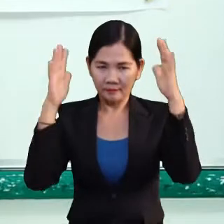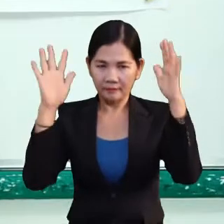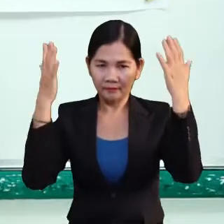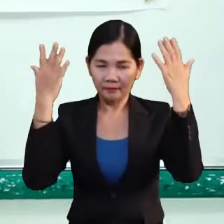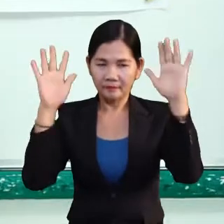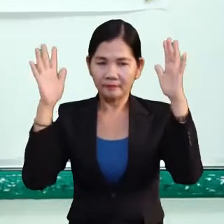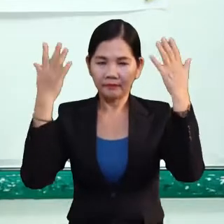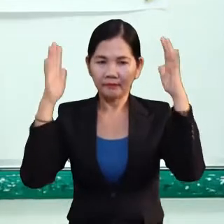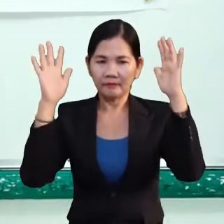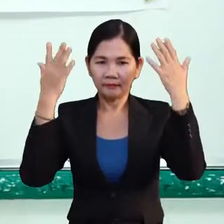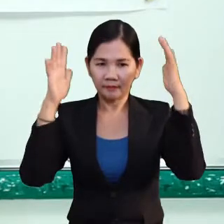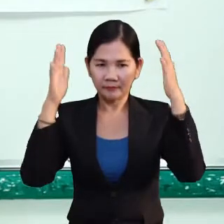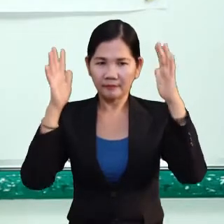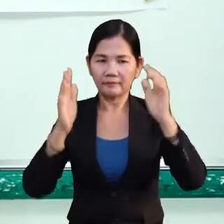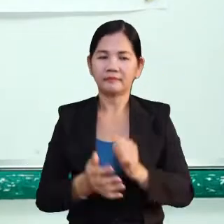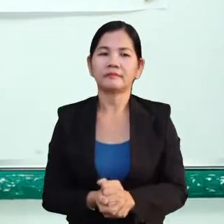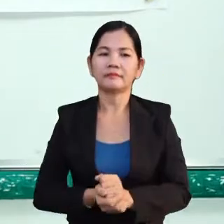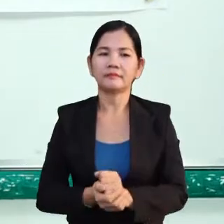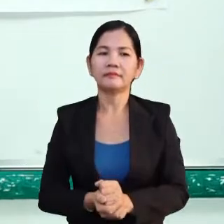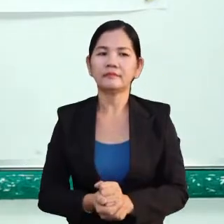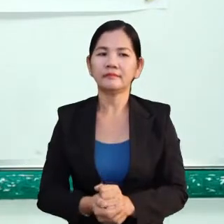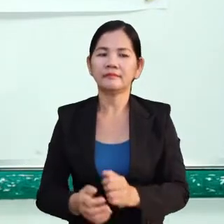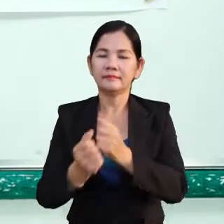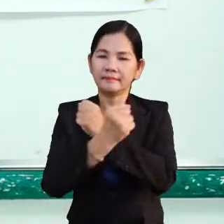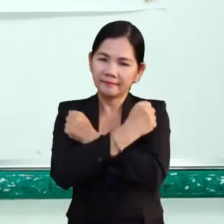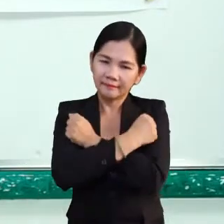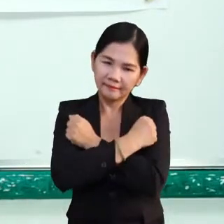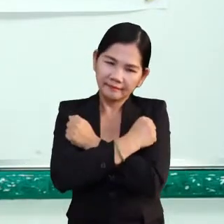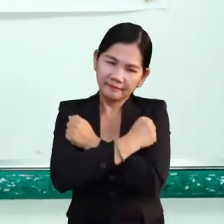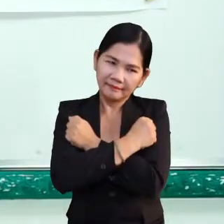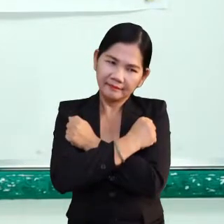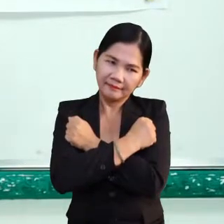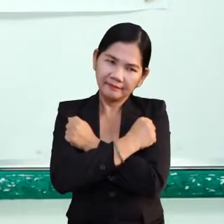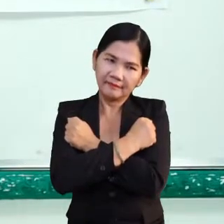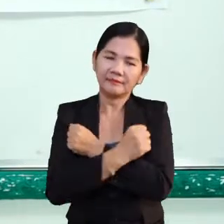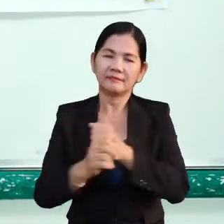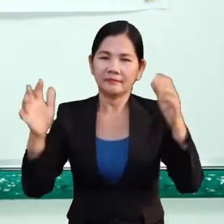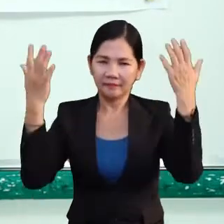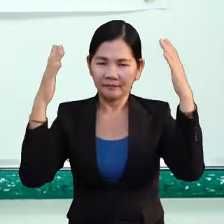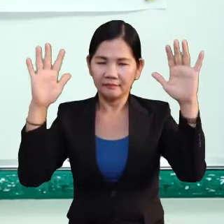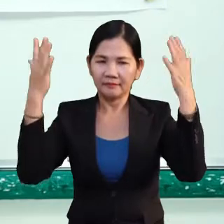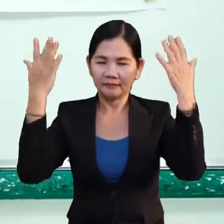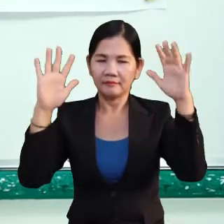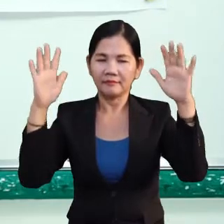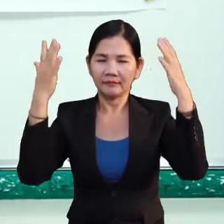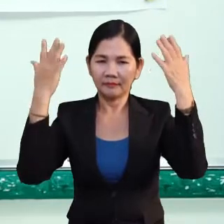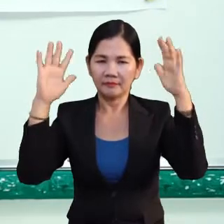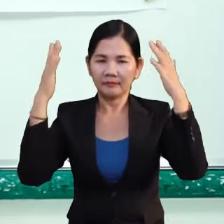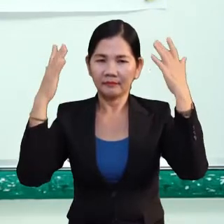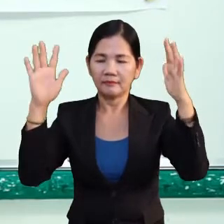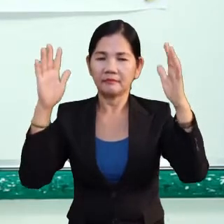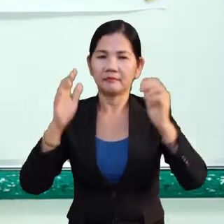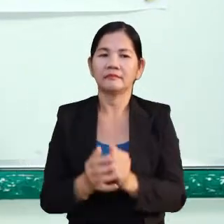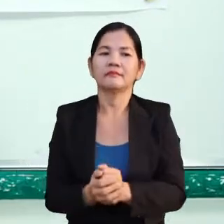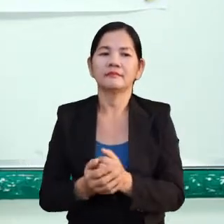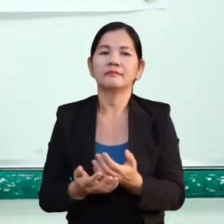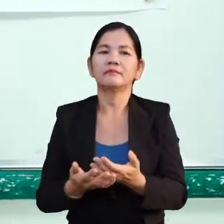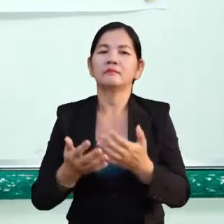1ទី3អបក្តីស្រឡាញ់1 2